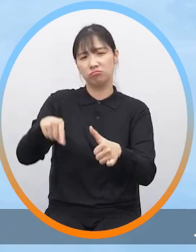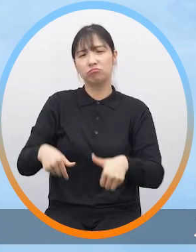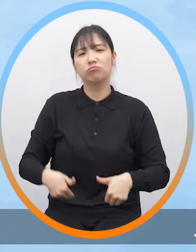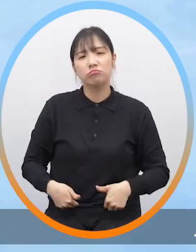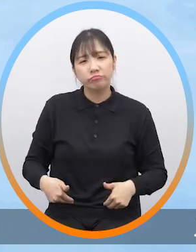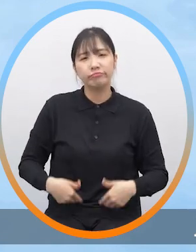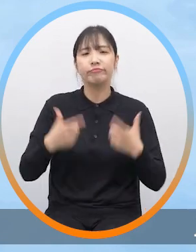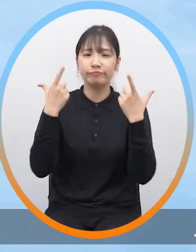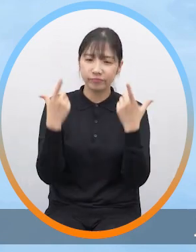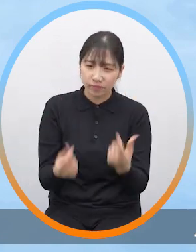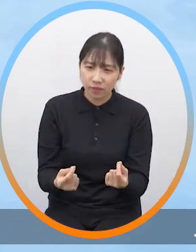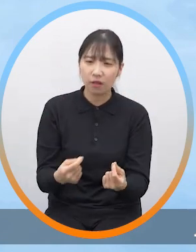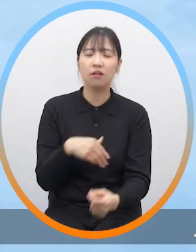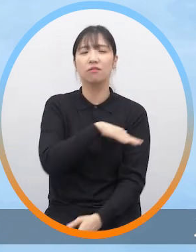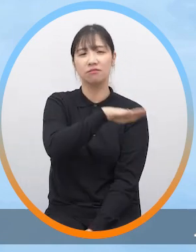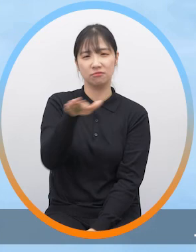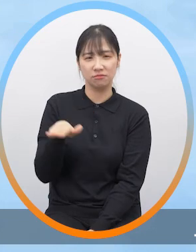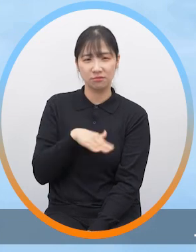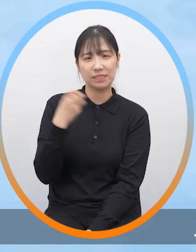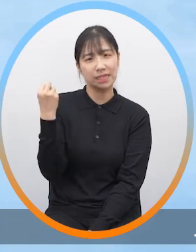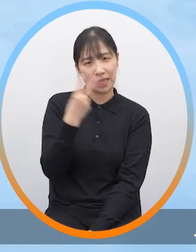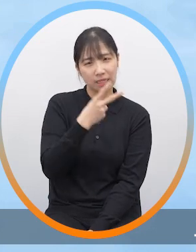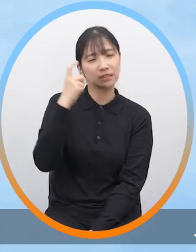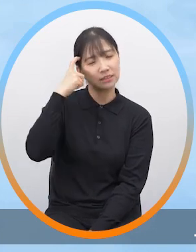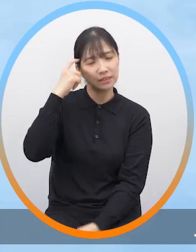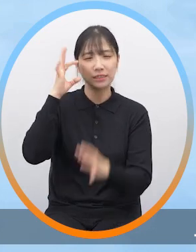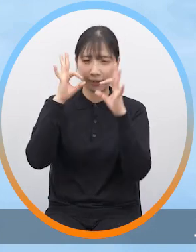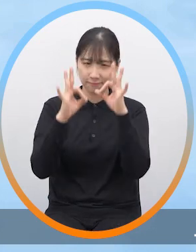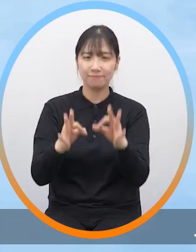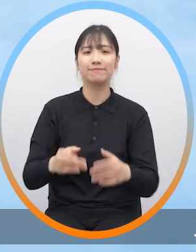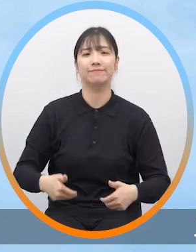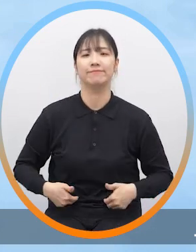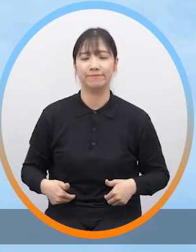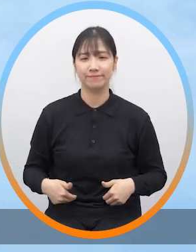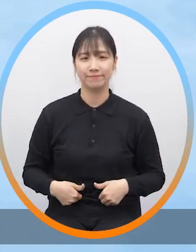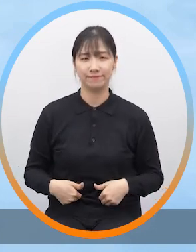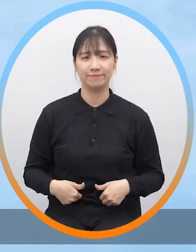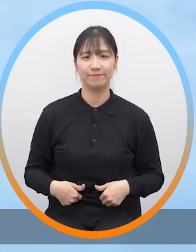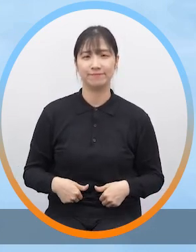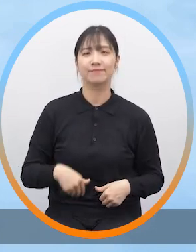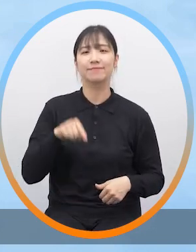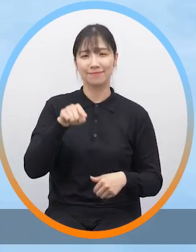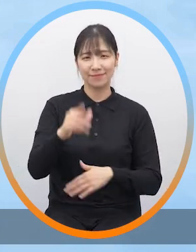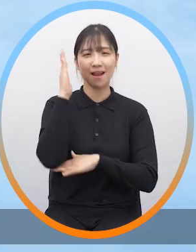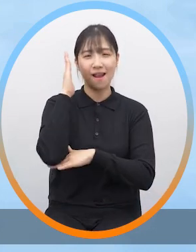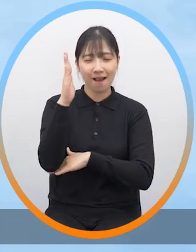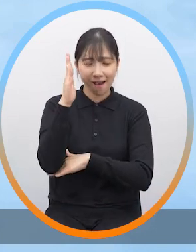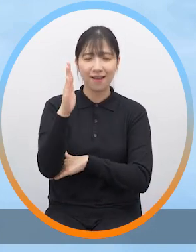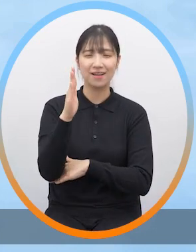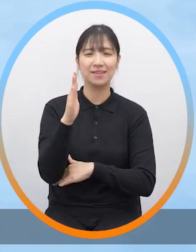그런 차원에서 우리가 서원과 향교를 한번 다시 돌아볼 필요가 있지 않나, 이런